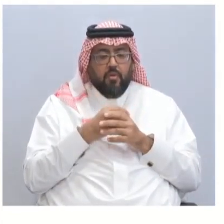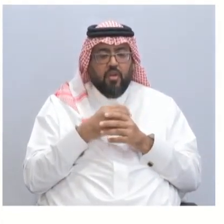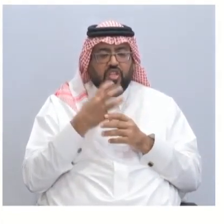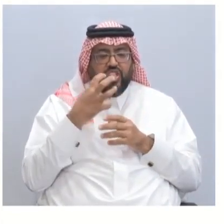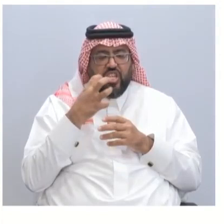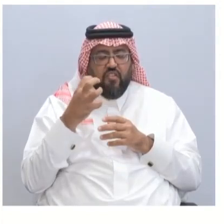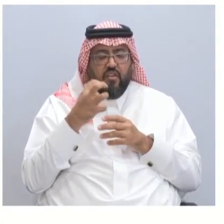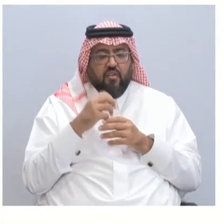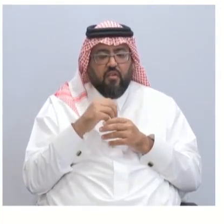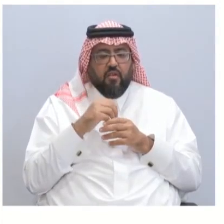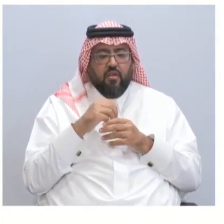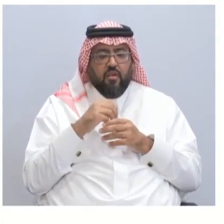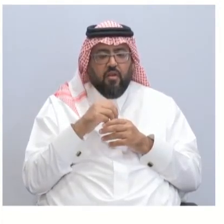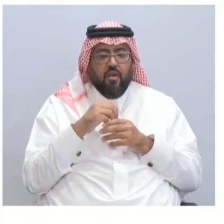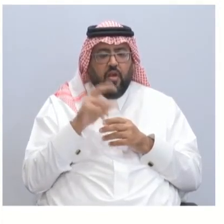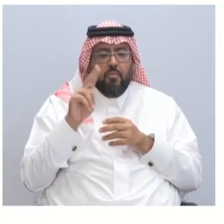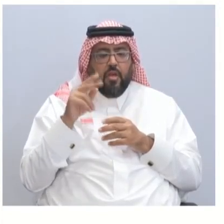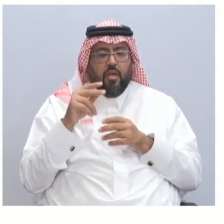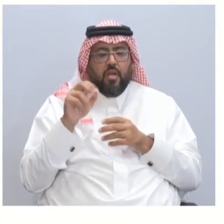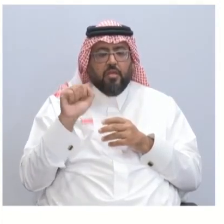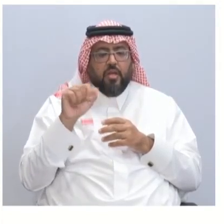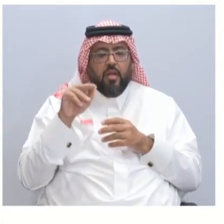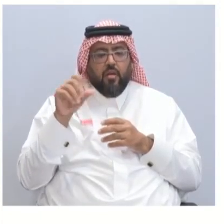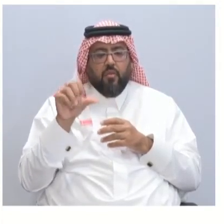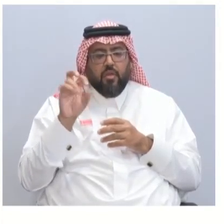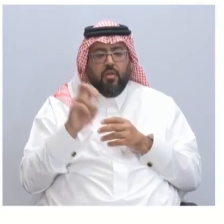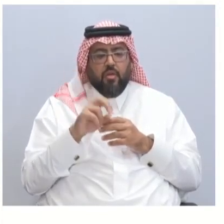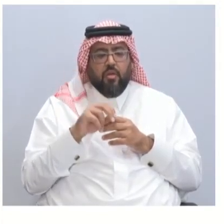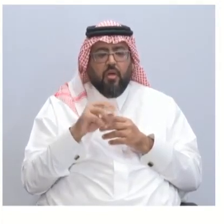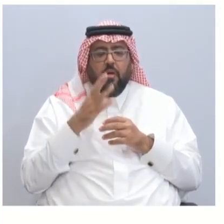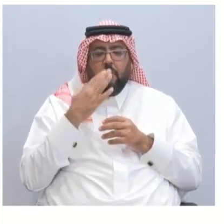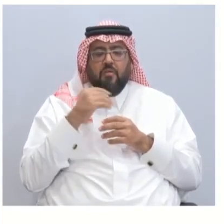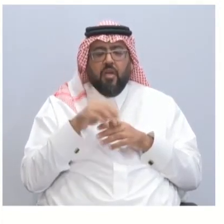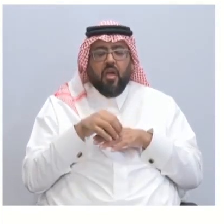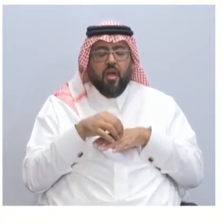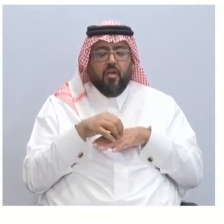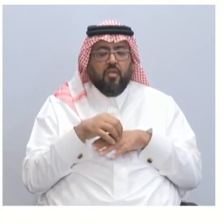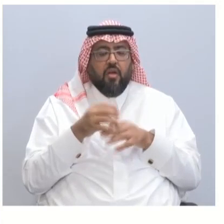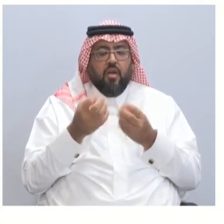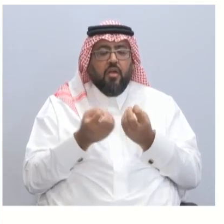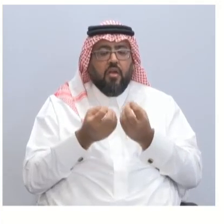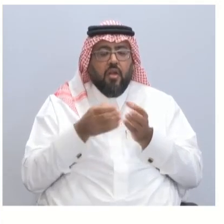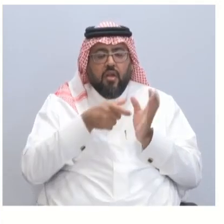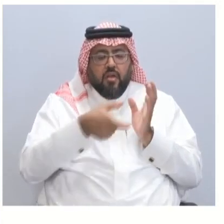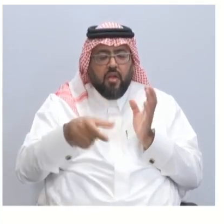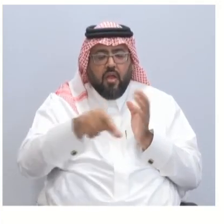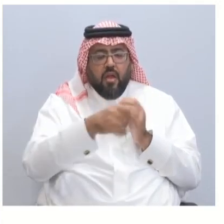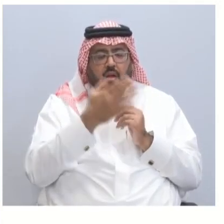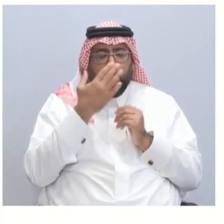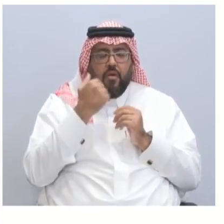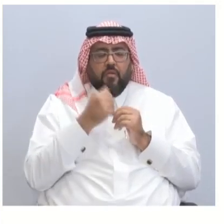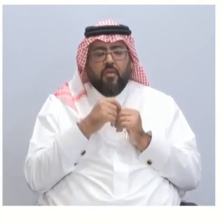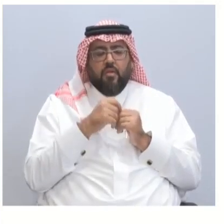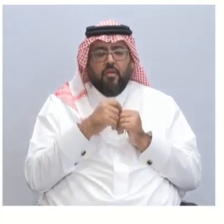الجفاف وطبيعه البيئه الصحراويه وخلو ارضها من الانهار وقله